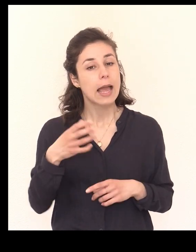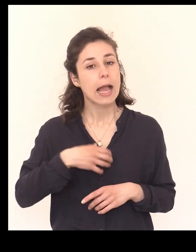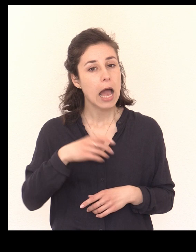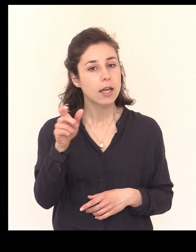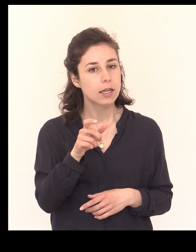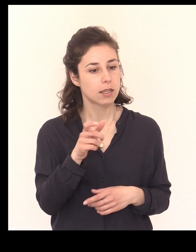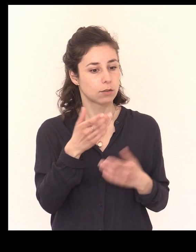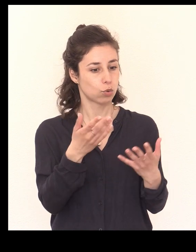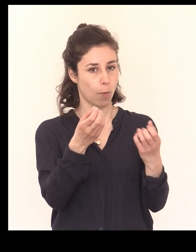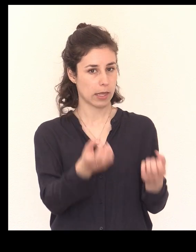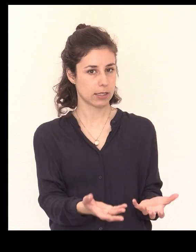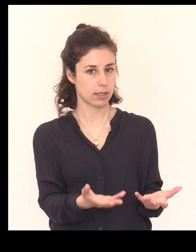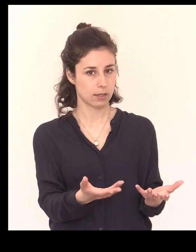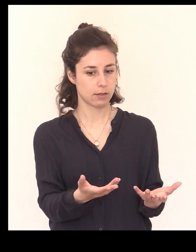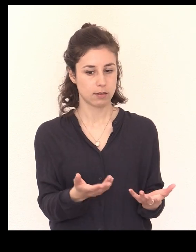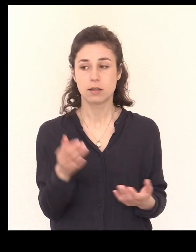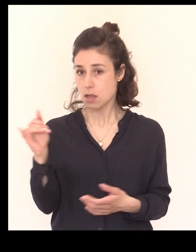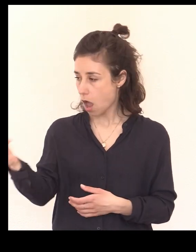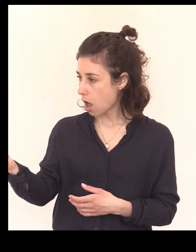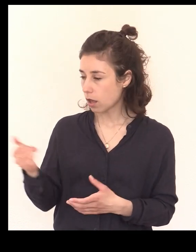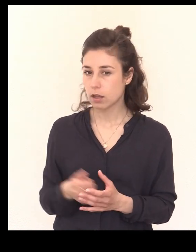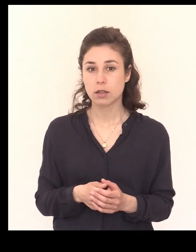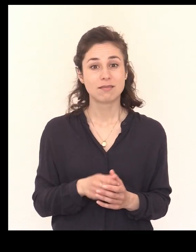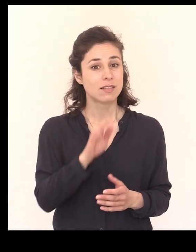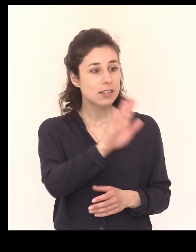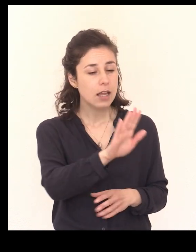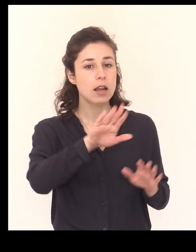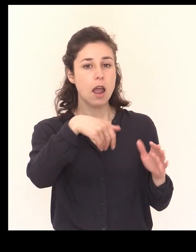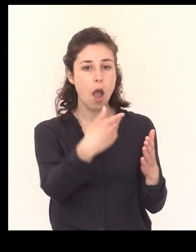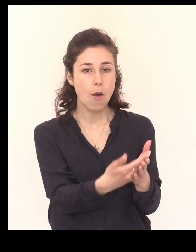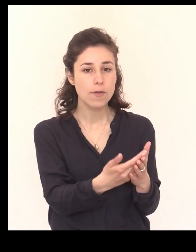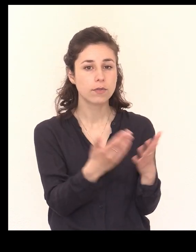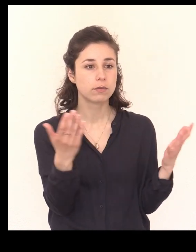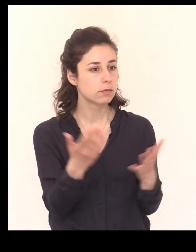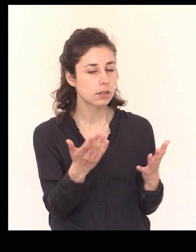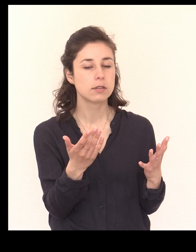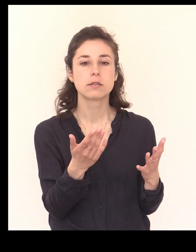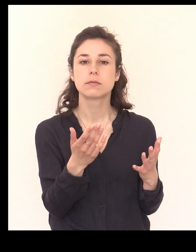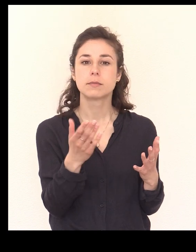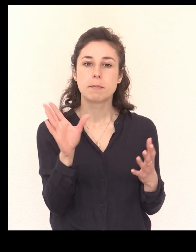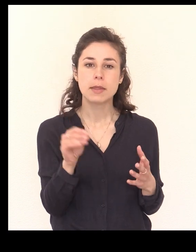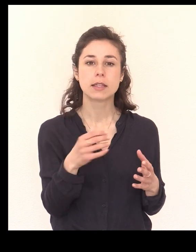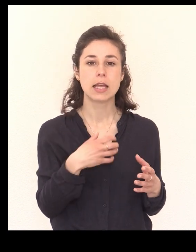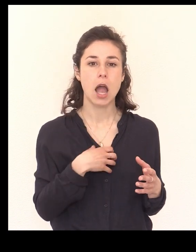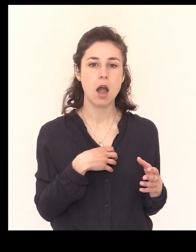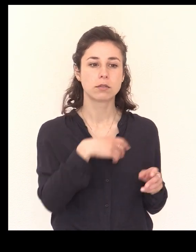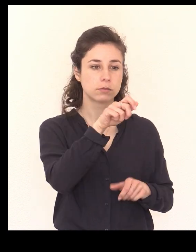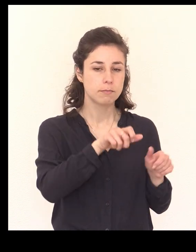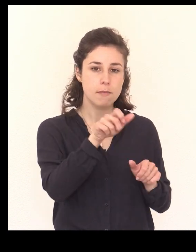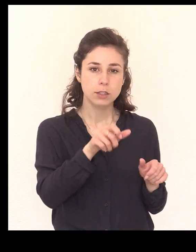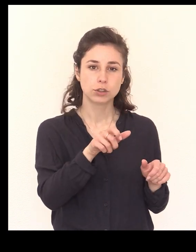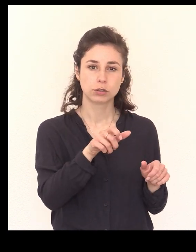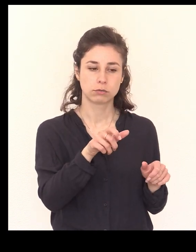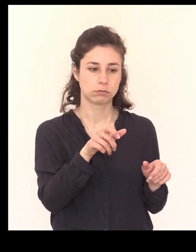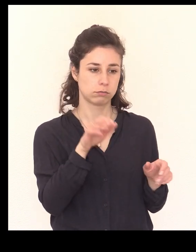einer Krankenkasse passiert. Ja. Deren Geschäft ist, einfach mit kranken Menschen zu tun